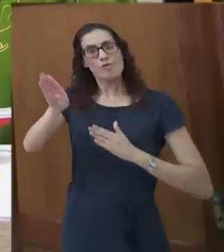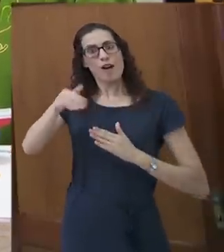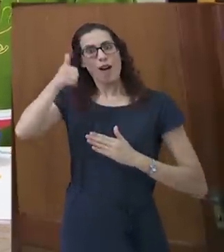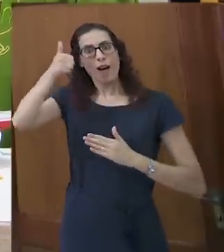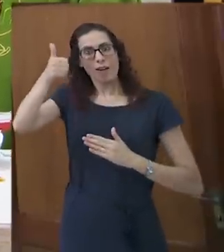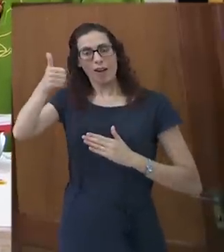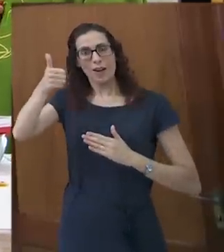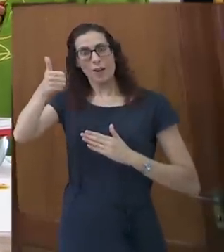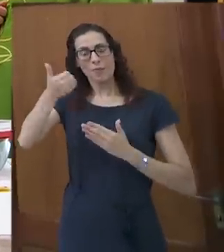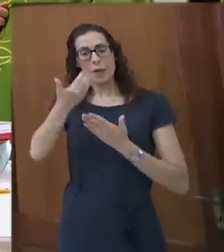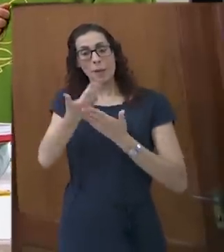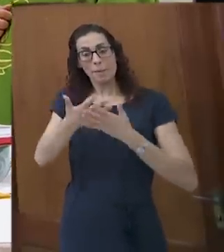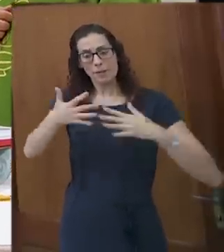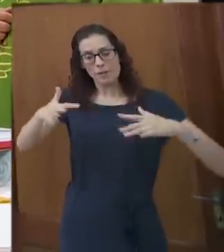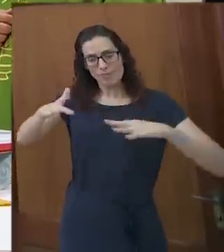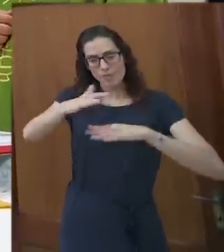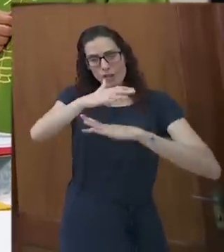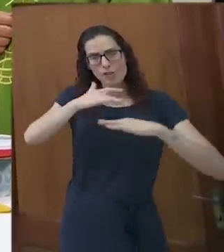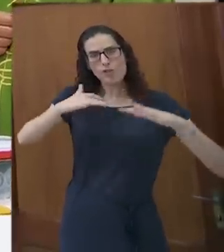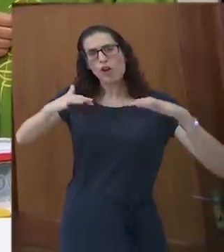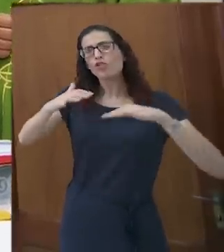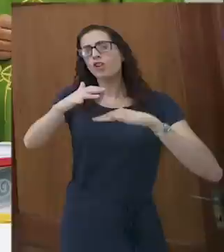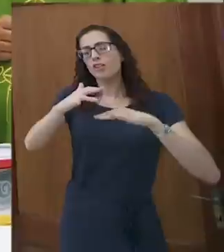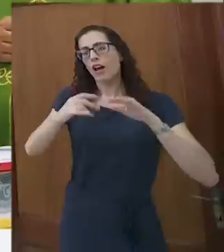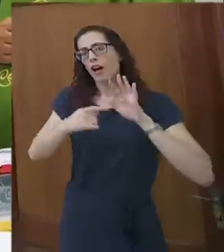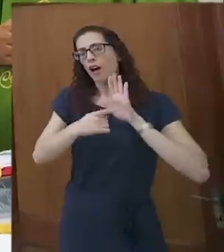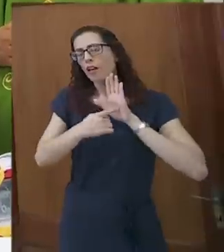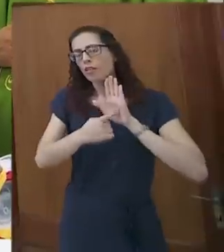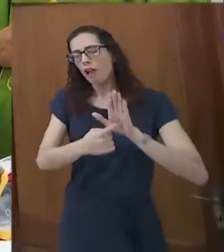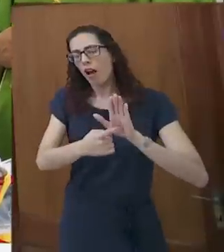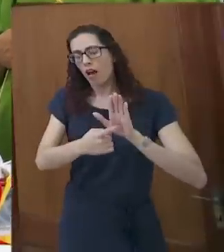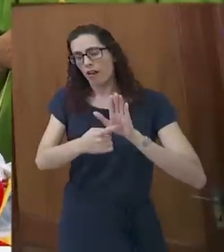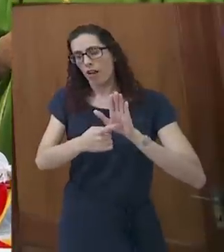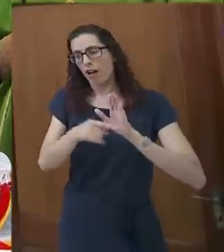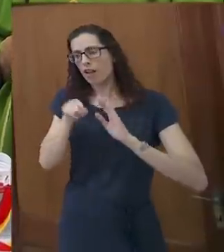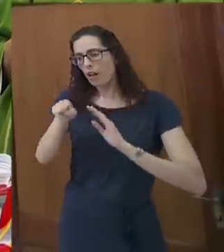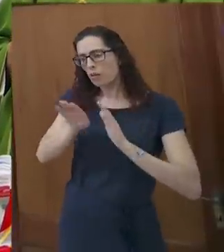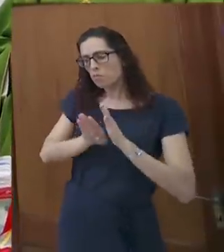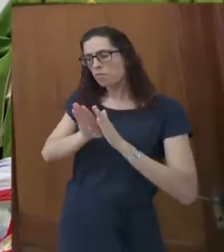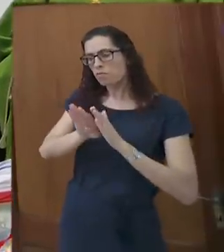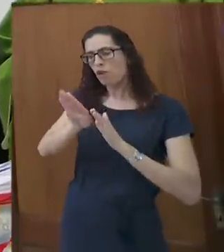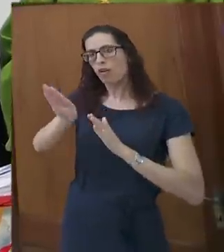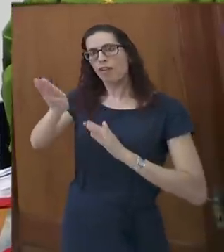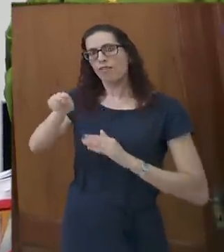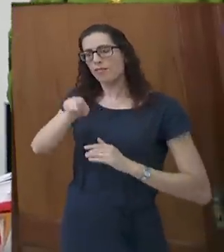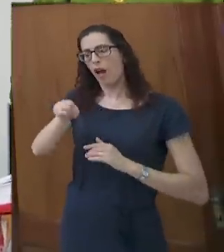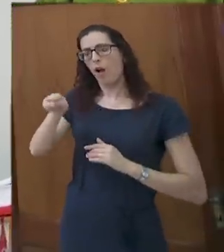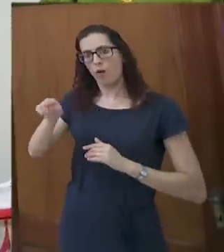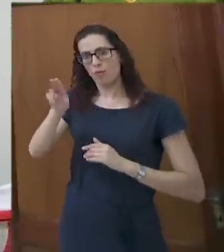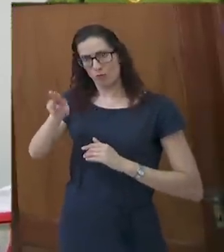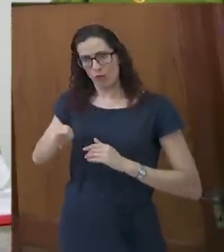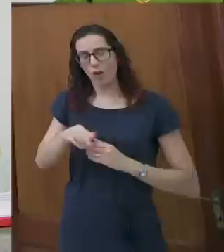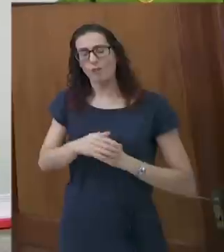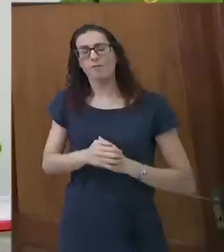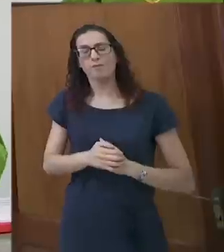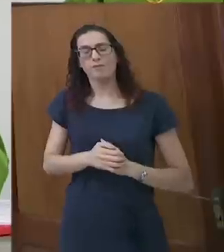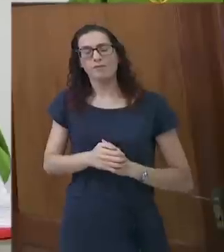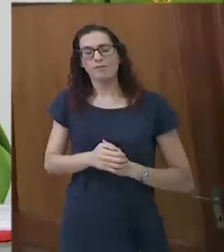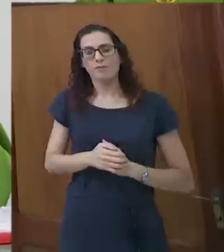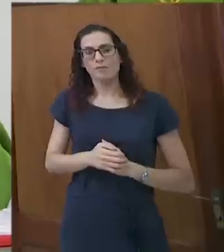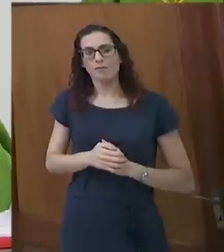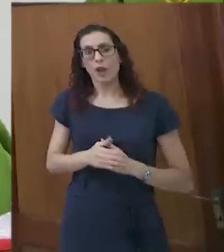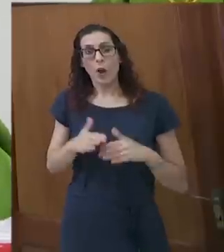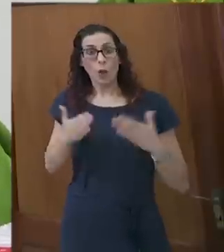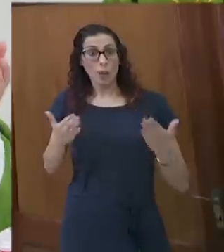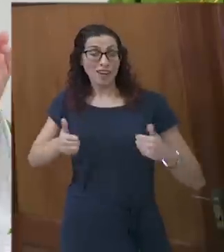is-saħħa tas-soċjetà titkejjel mill-progress ta' dawk l-aktar dajfa. Għalhekk ejjew ngħinu din